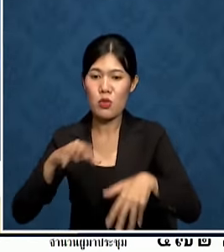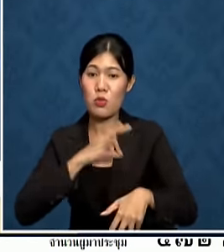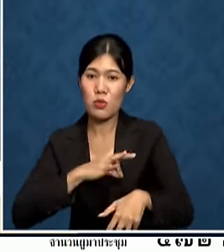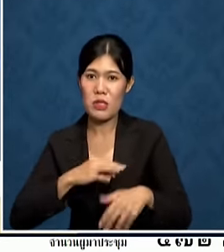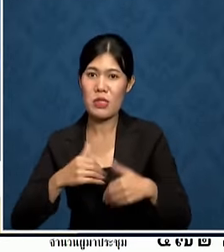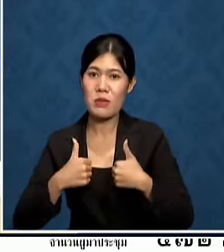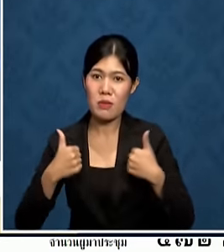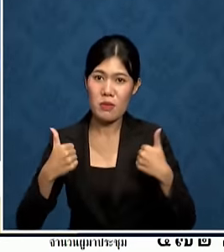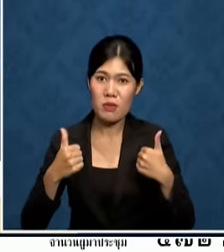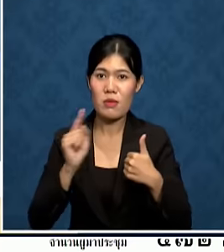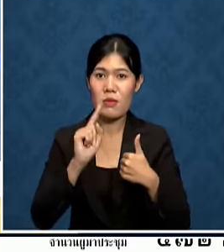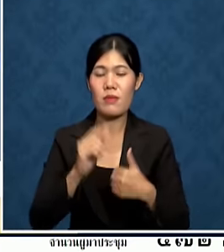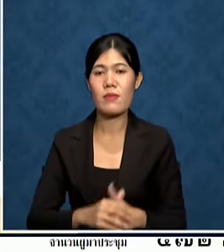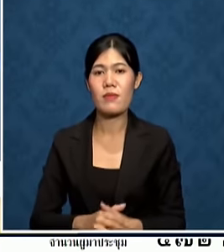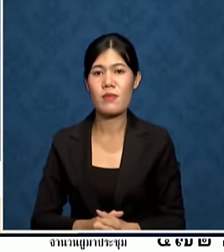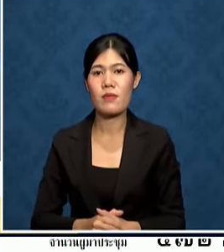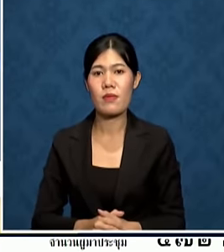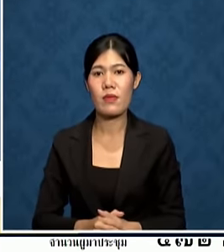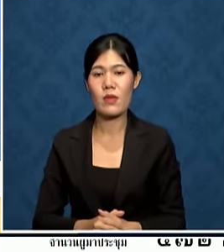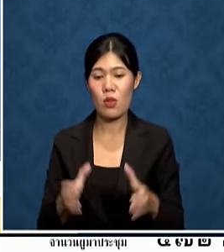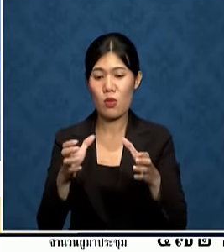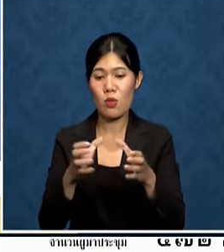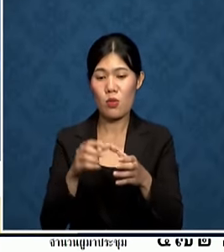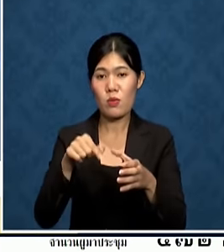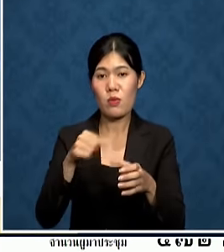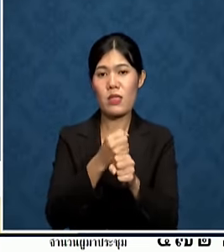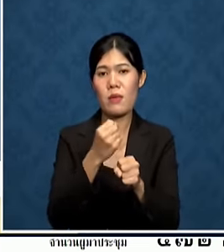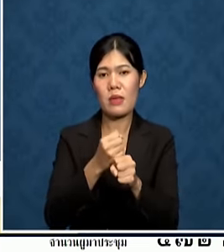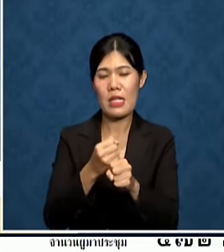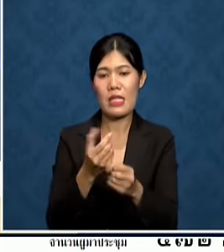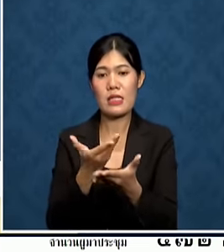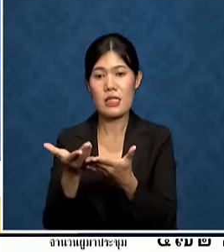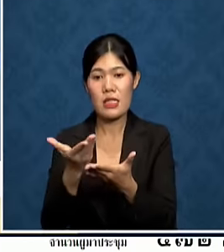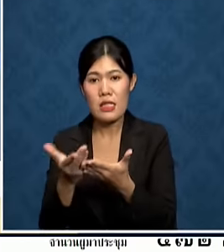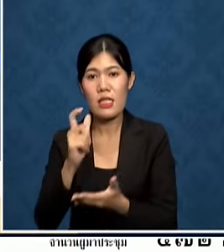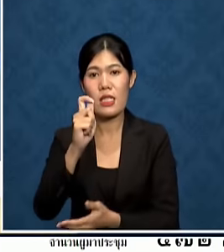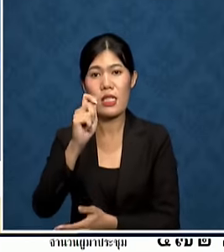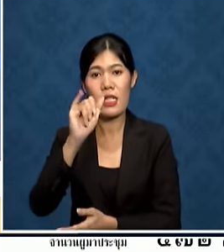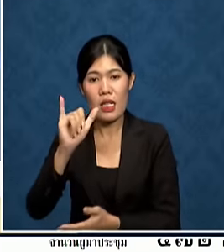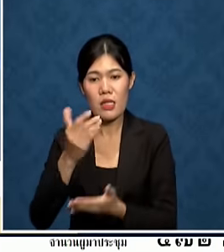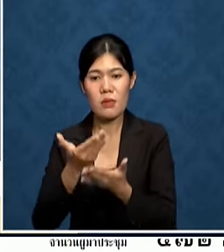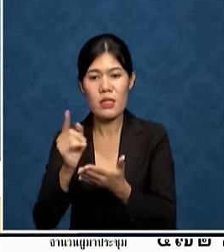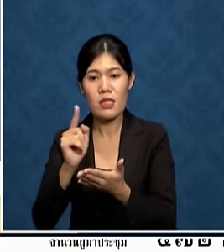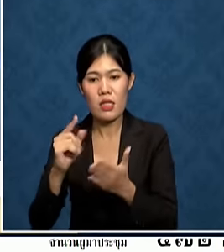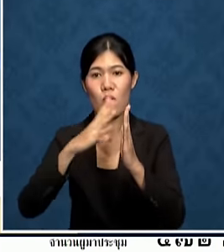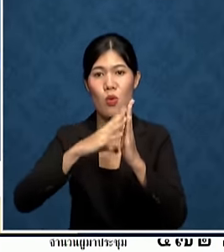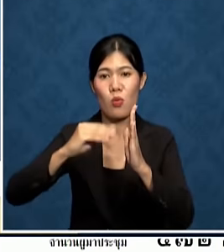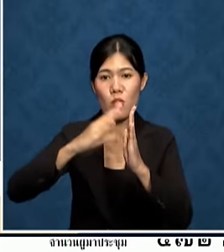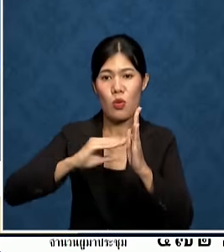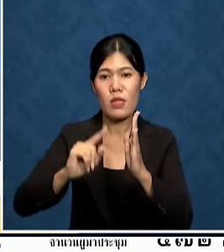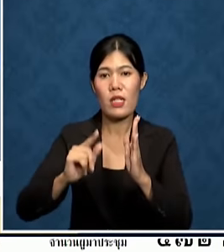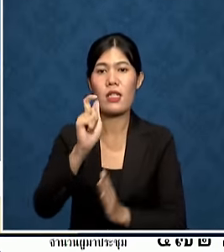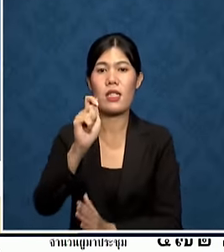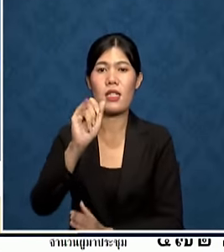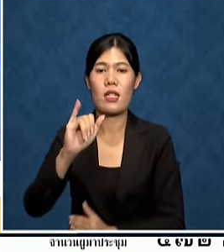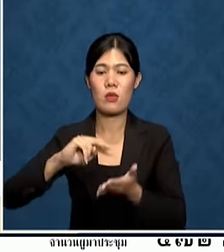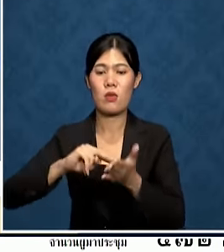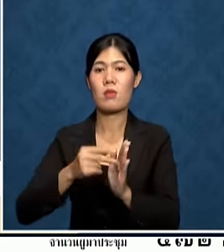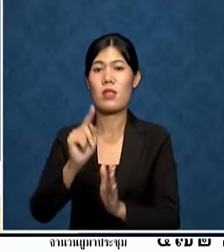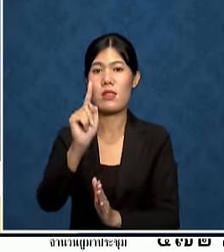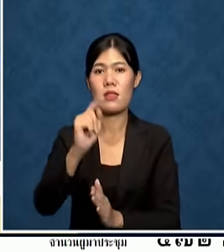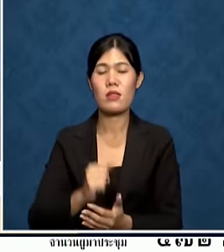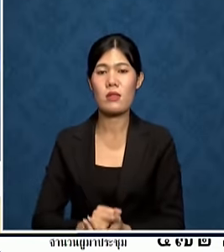หน่วยงานรัฐจะจัดซื้ออะไรเกี่ยวกับAIคนจะไปจัดซื้อจัดจ้างคนจะไปอบรมเนี่ยรู้มยว่า AIคืออะไรผมมีบท